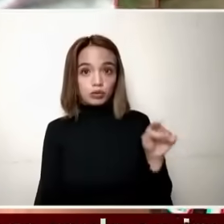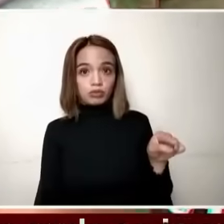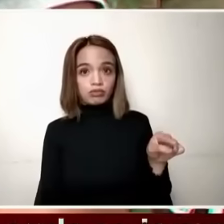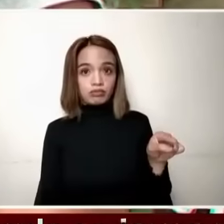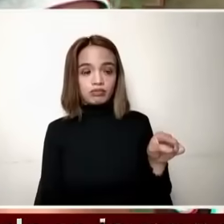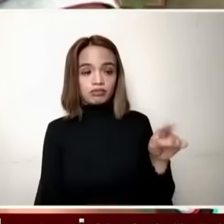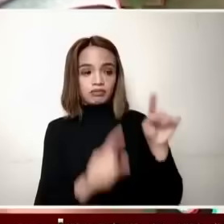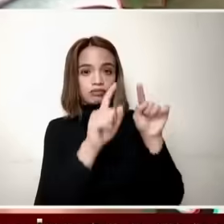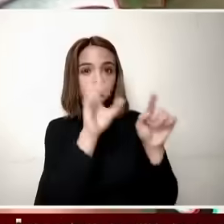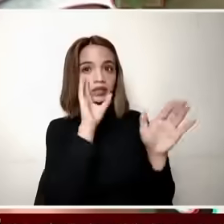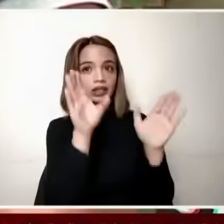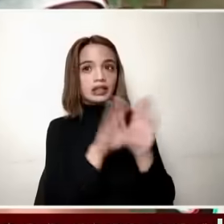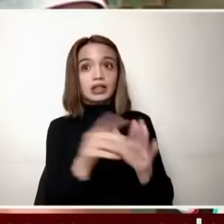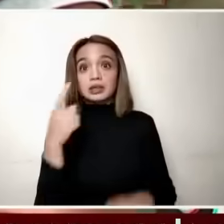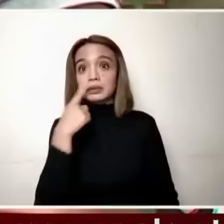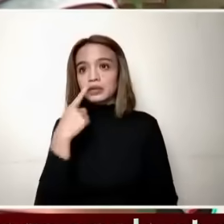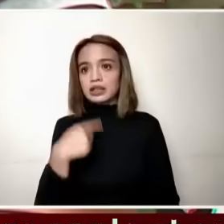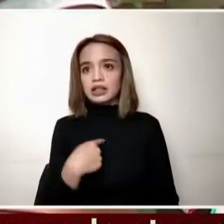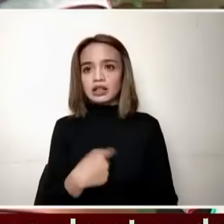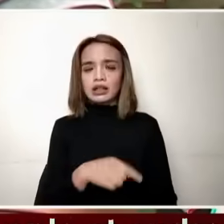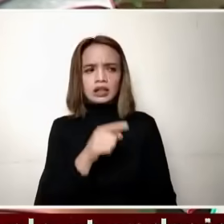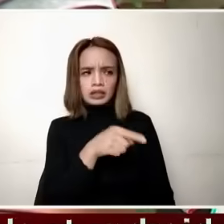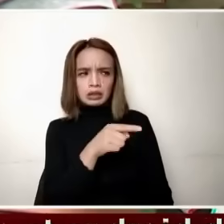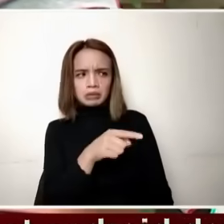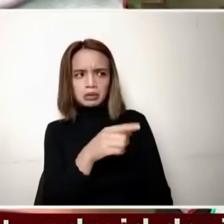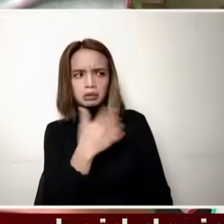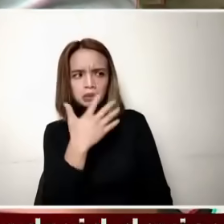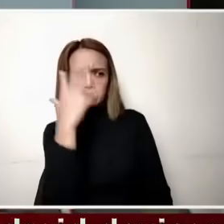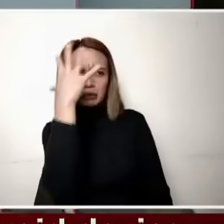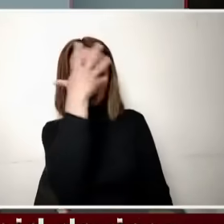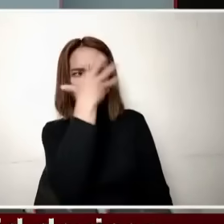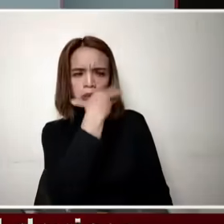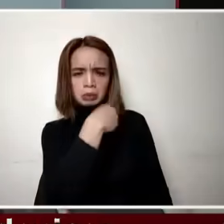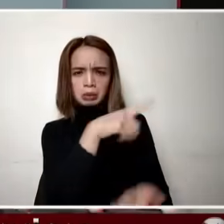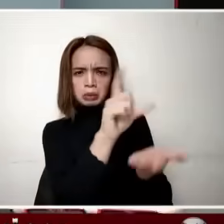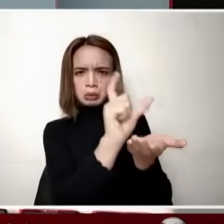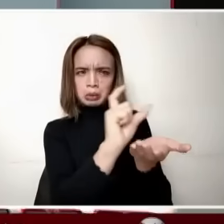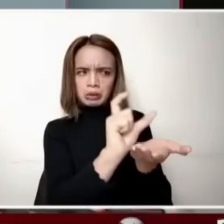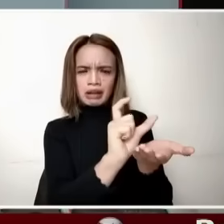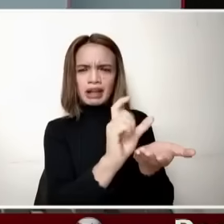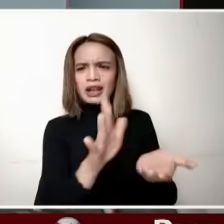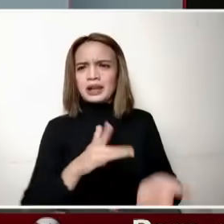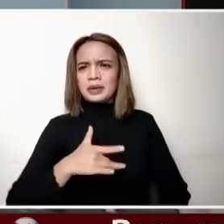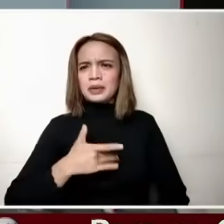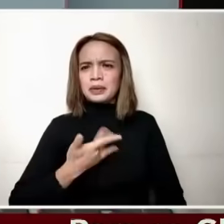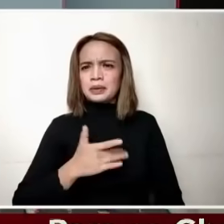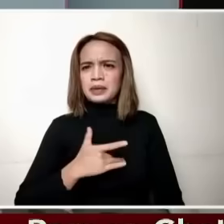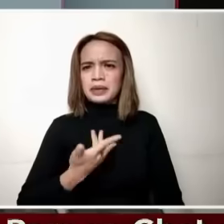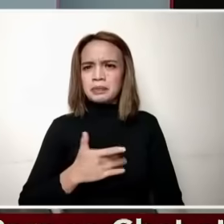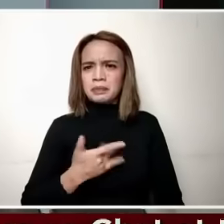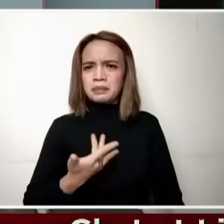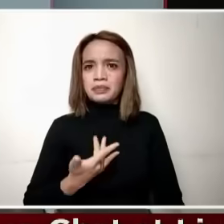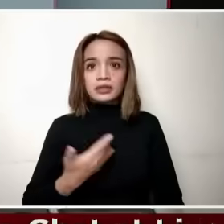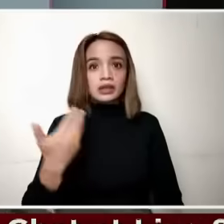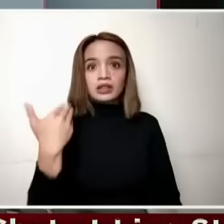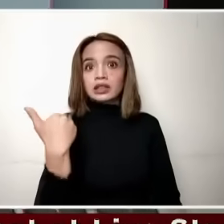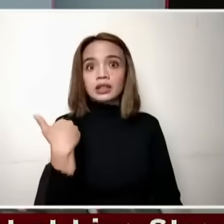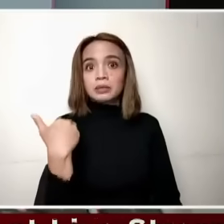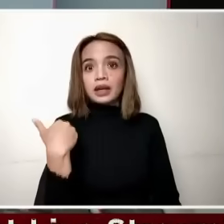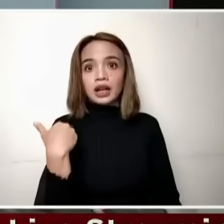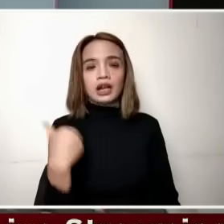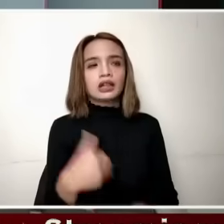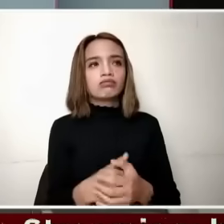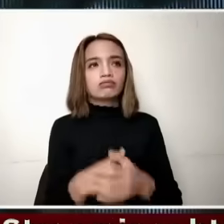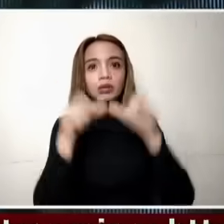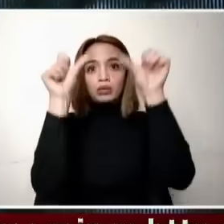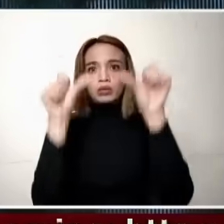niya, he knew na maganda yung kuha niya. Na parang feeling niya hindi pa man lumalabas, alam na niya parang alam